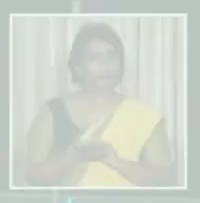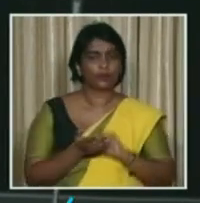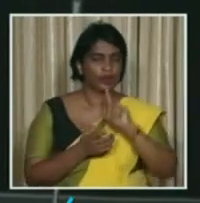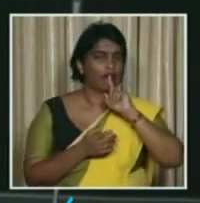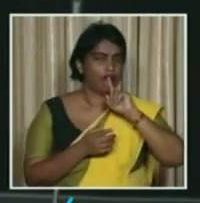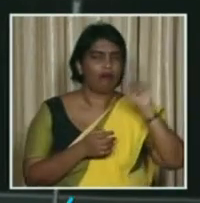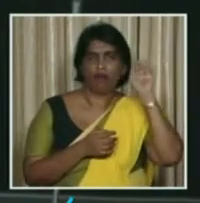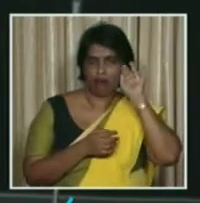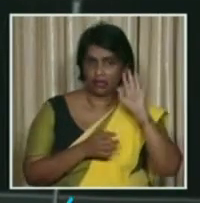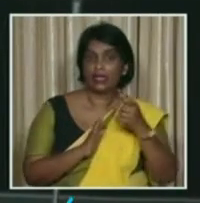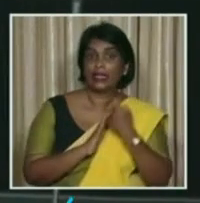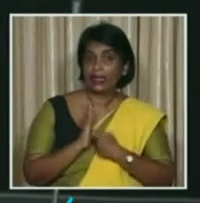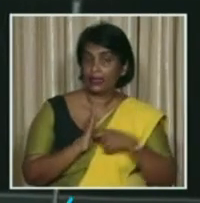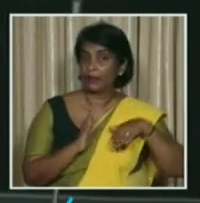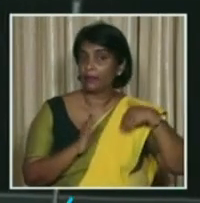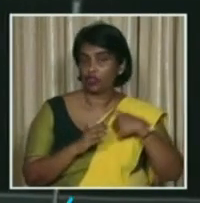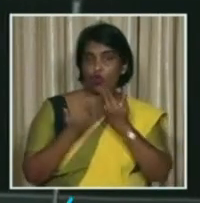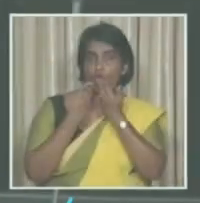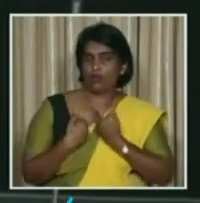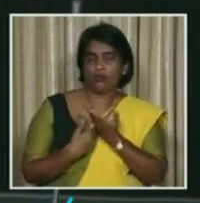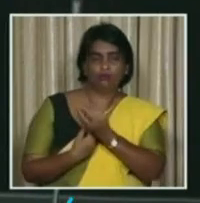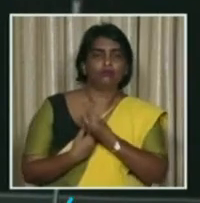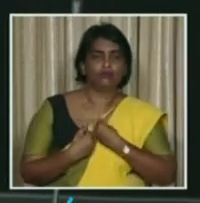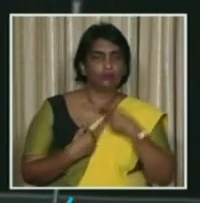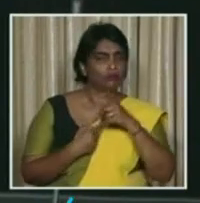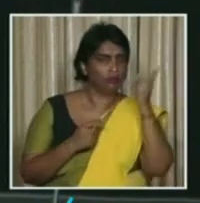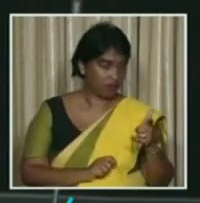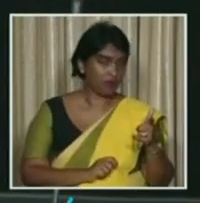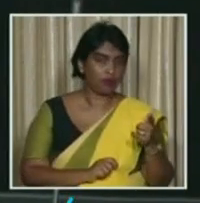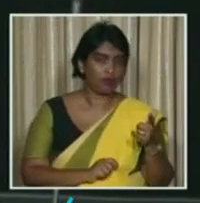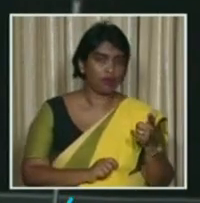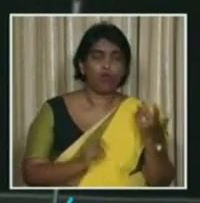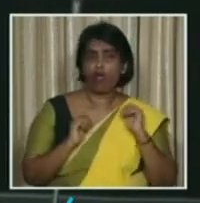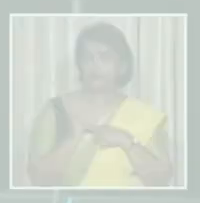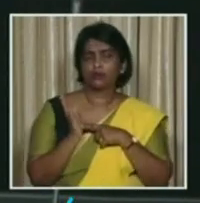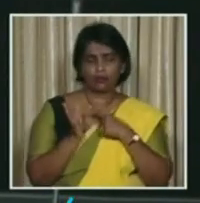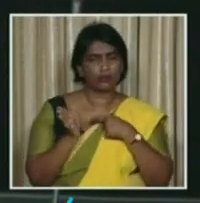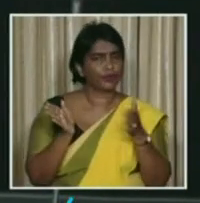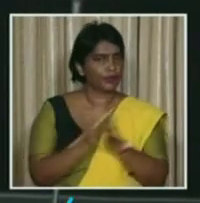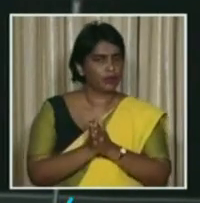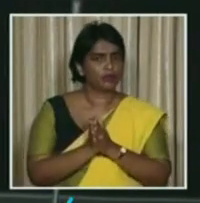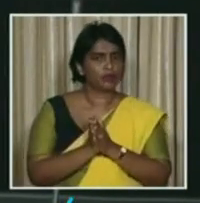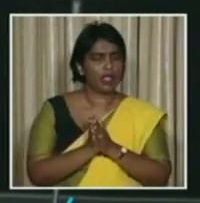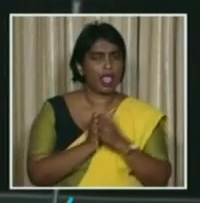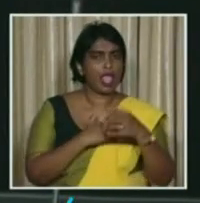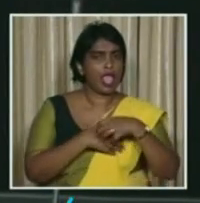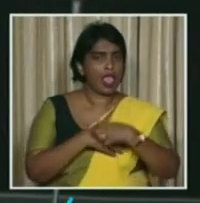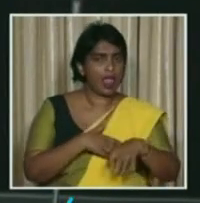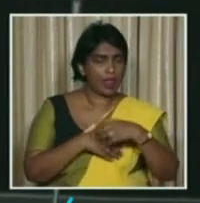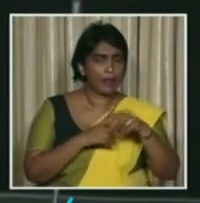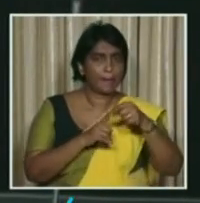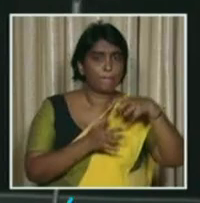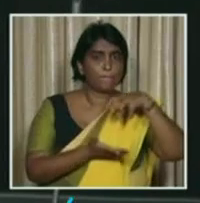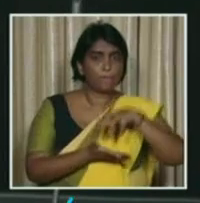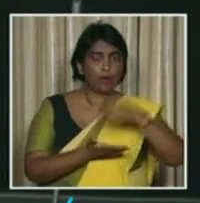දෙන්න නීතිපතිතුමාගෙන් උපදේශයක් පතලා තියෙනවා. මෙයාට වැටුප ගෙවන්නේ කොහොමද කියලා. මොකද ඇල්පිටියේ ප්‍රාදේශ සභාව කල් ගිය නිසා